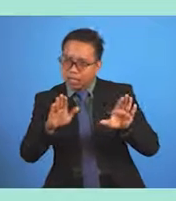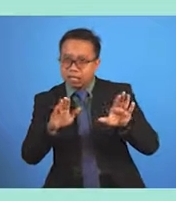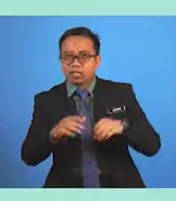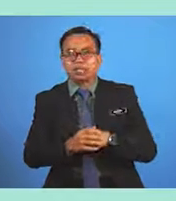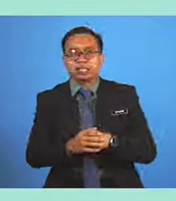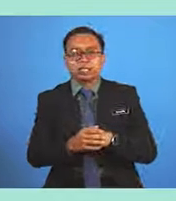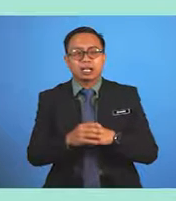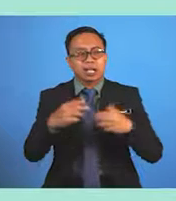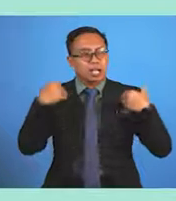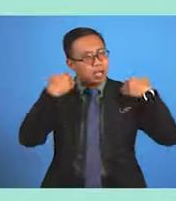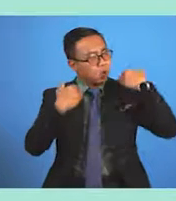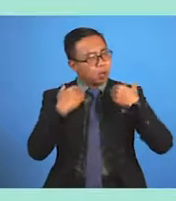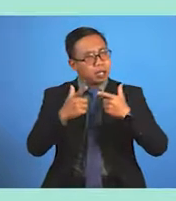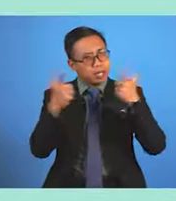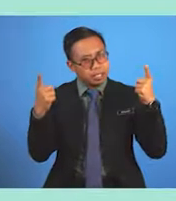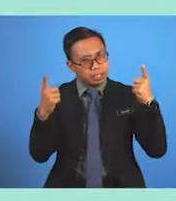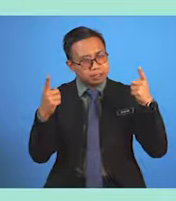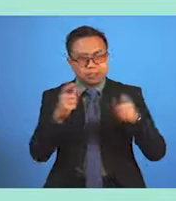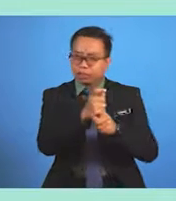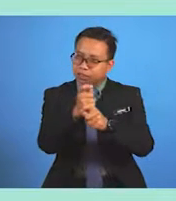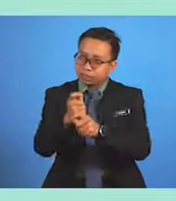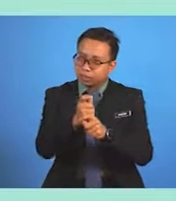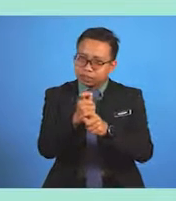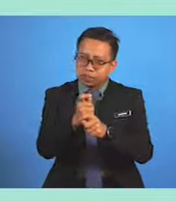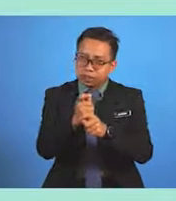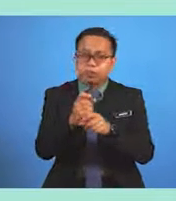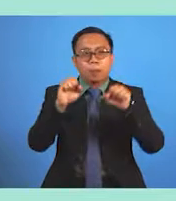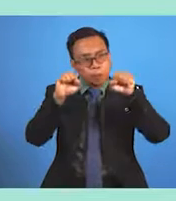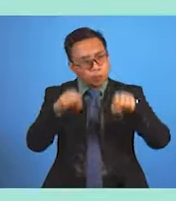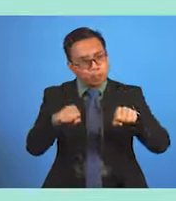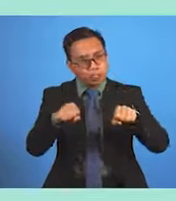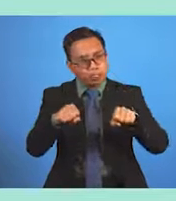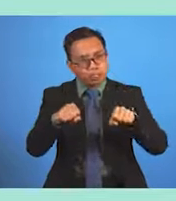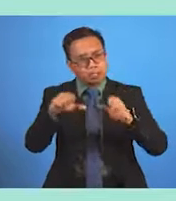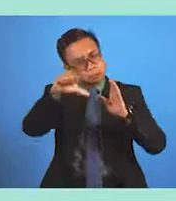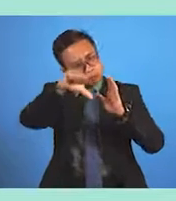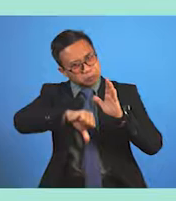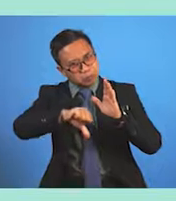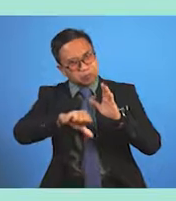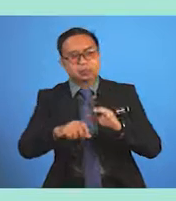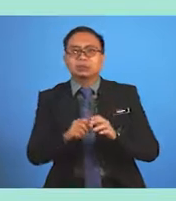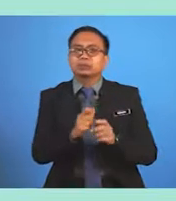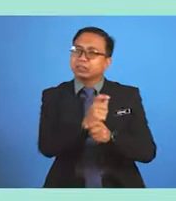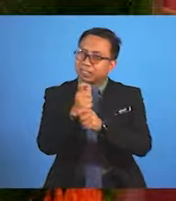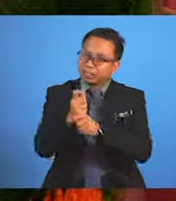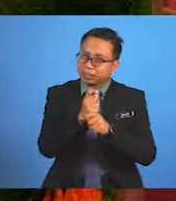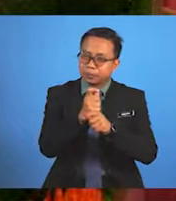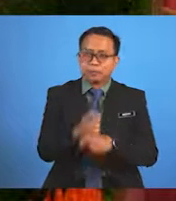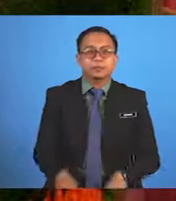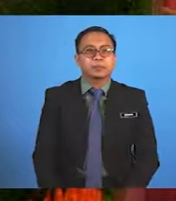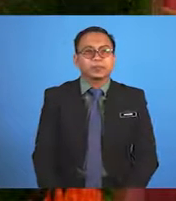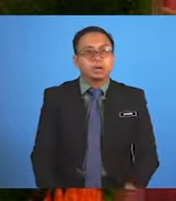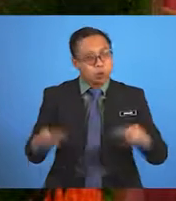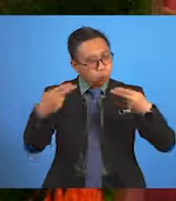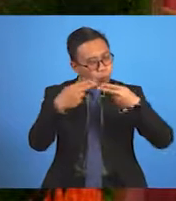daripada haiwan lain selain tenakan di mana ia boleh memudaratkan tenakan.